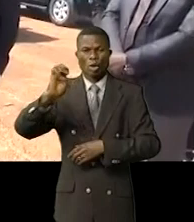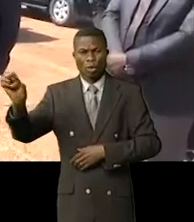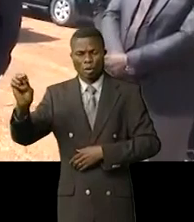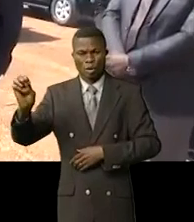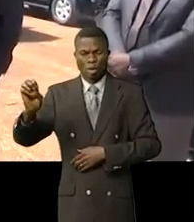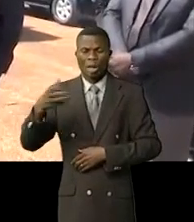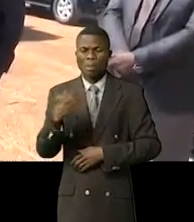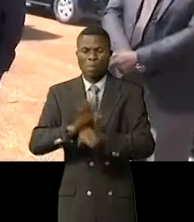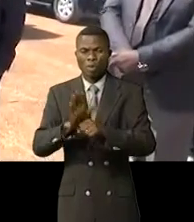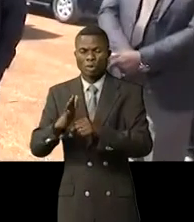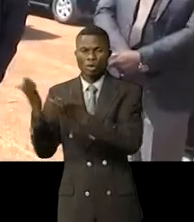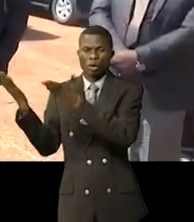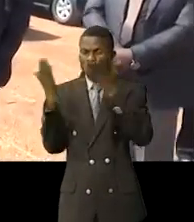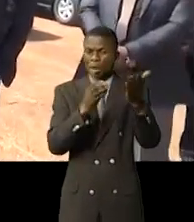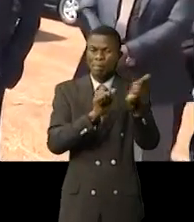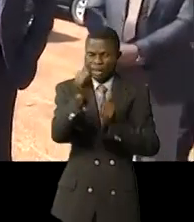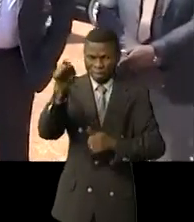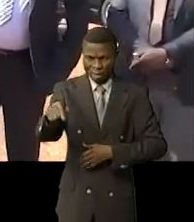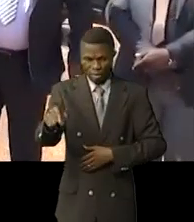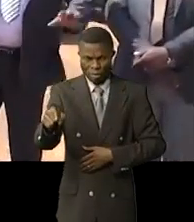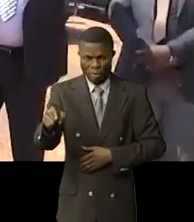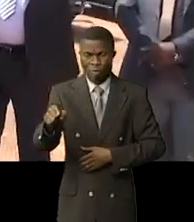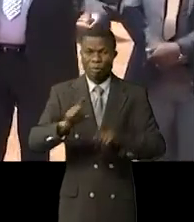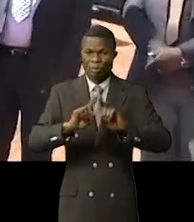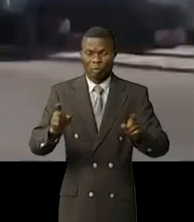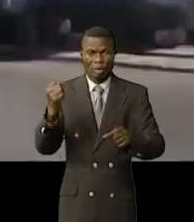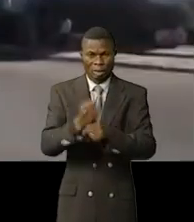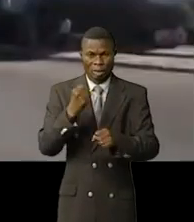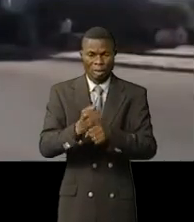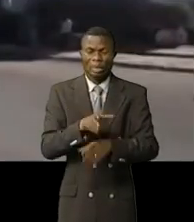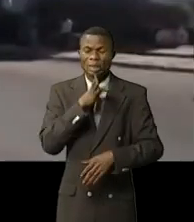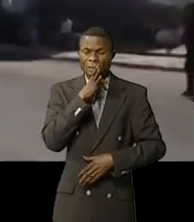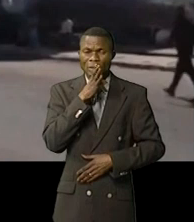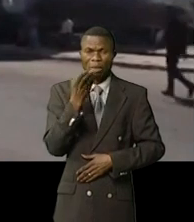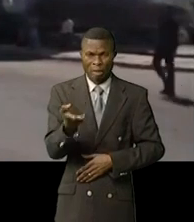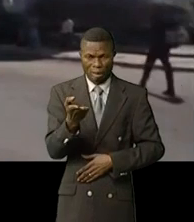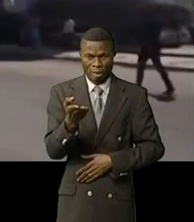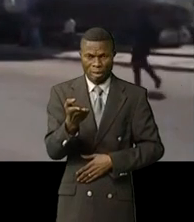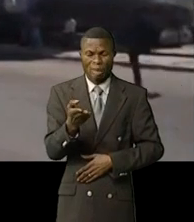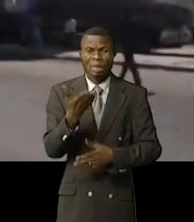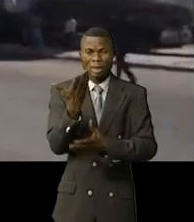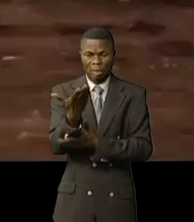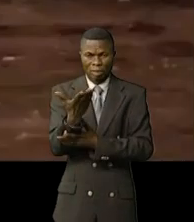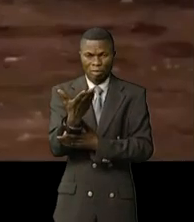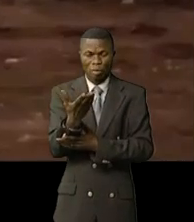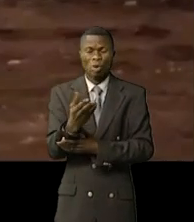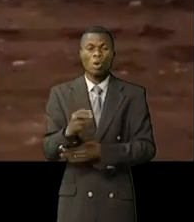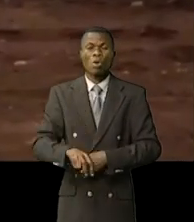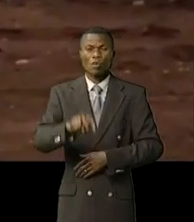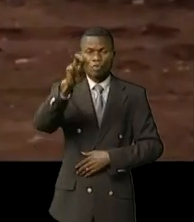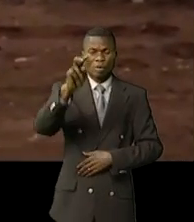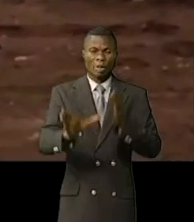fret import et export de la RDC. Mais les travaux traînent, ce qui a nécessité le déplacement